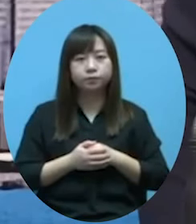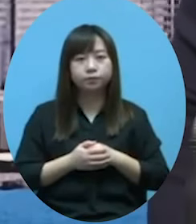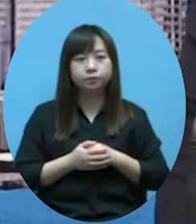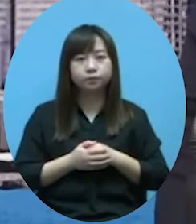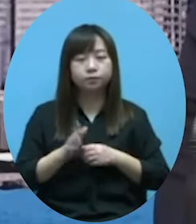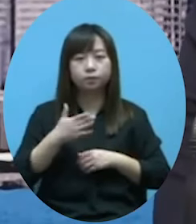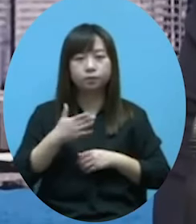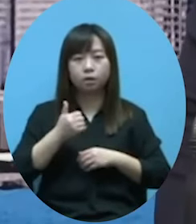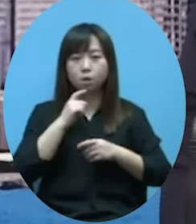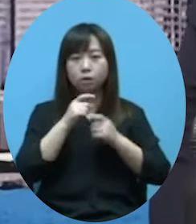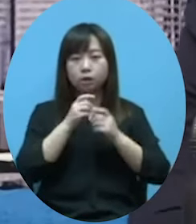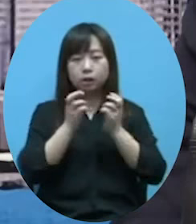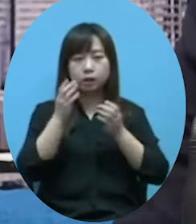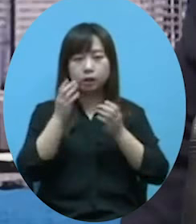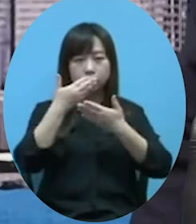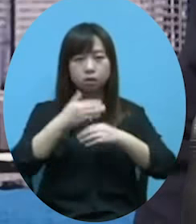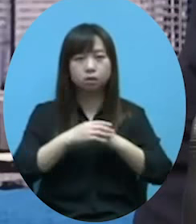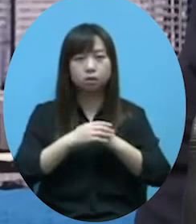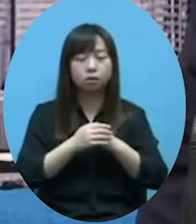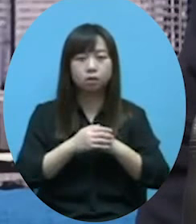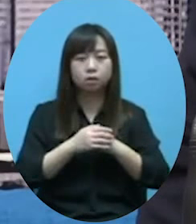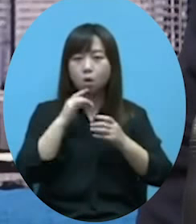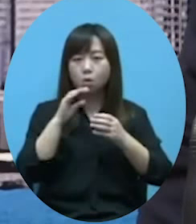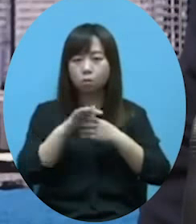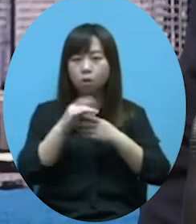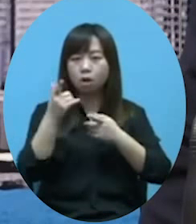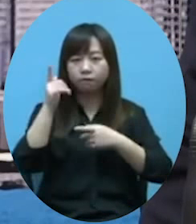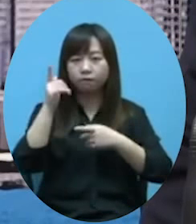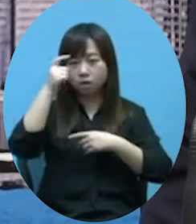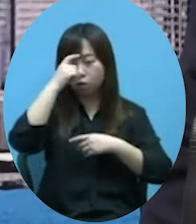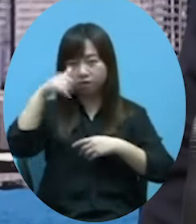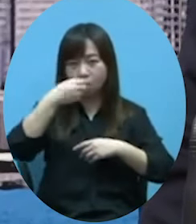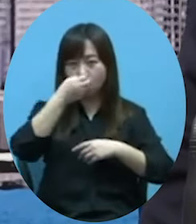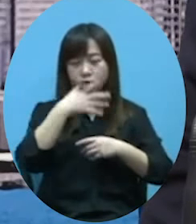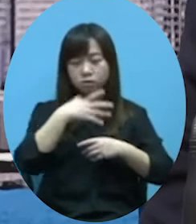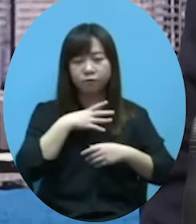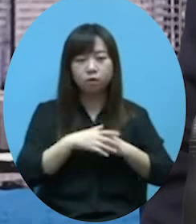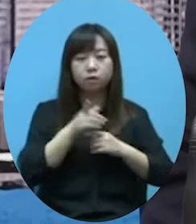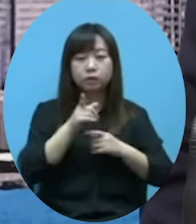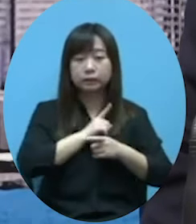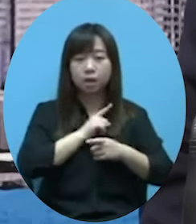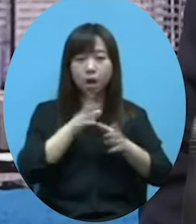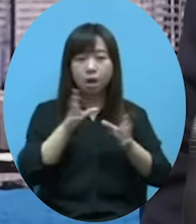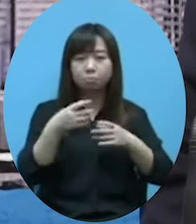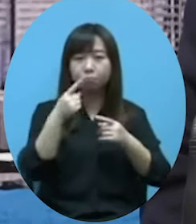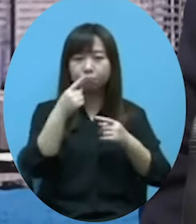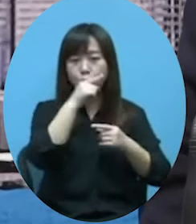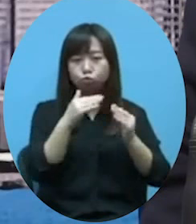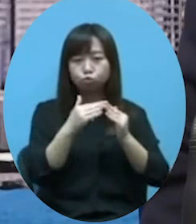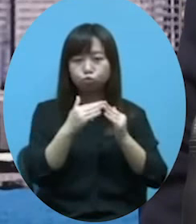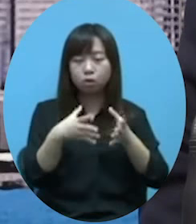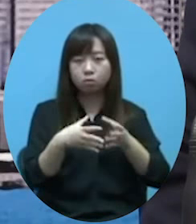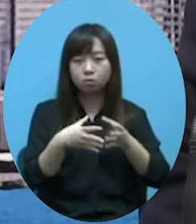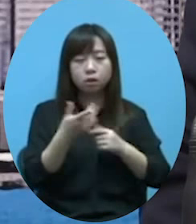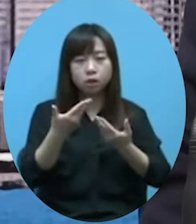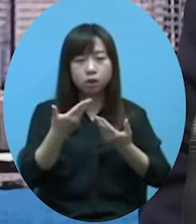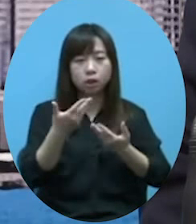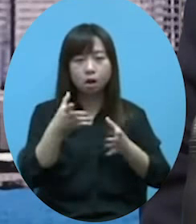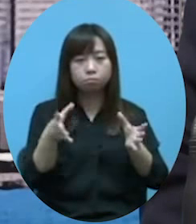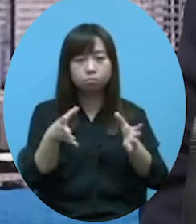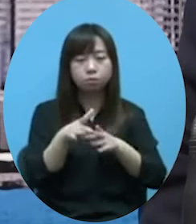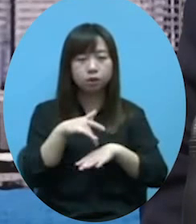你好 尤仙電視想問關於印度反國的案首先他自己是和什麽人一起住還有想問現在一